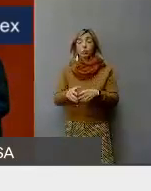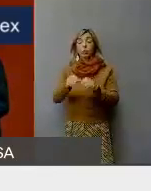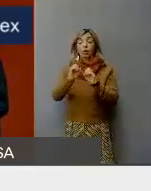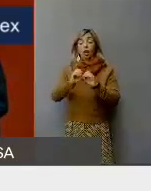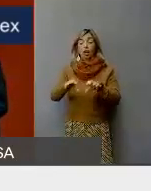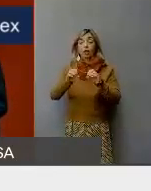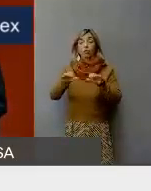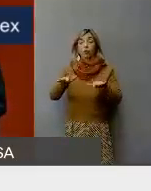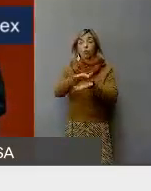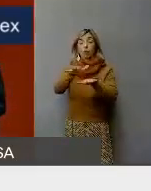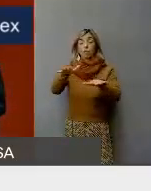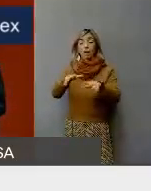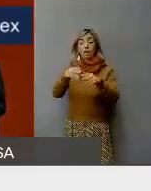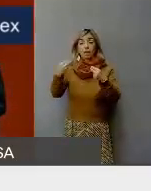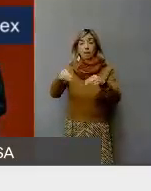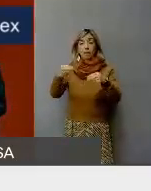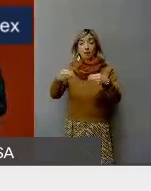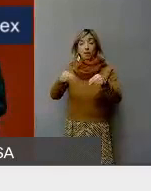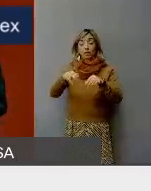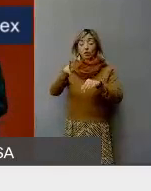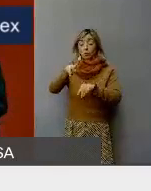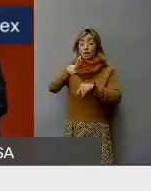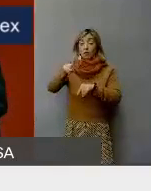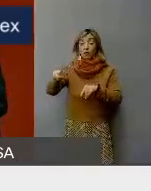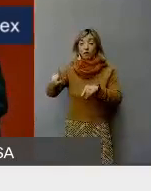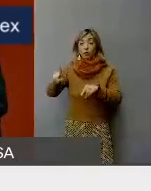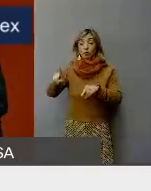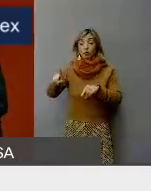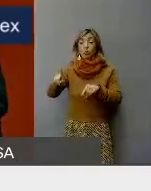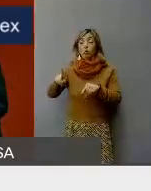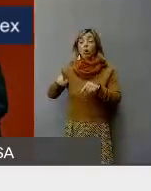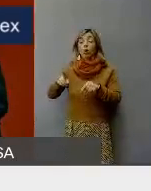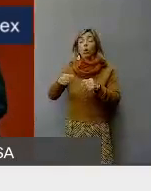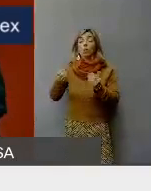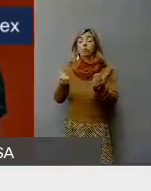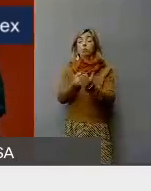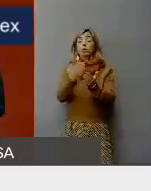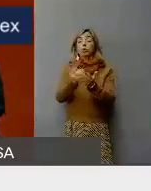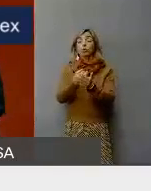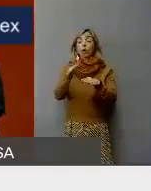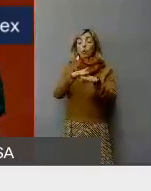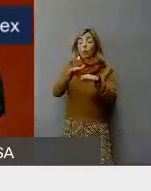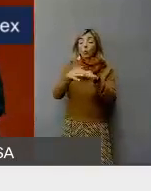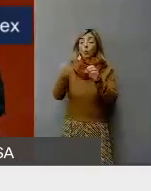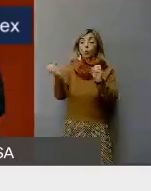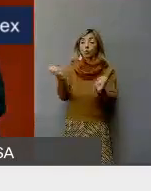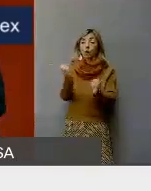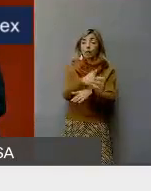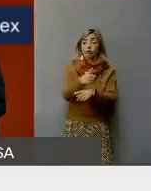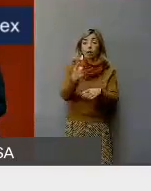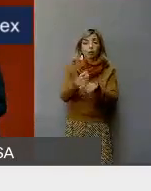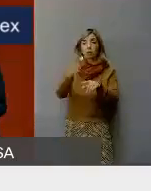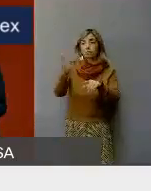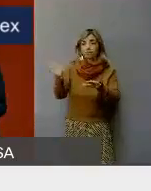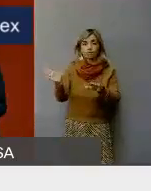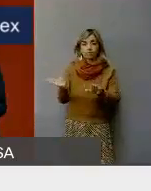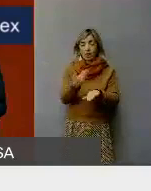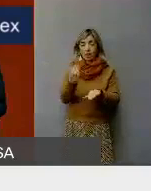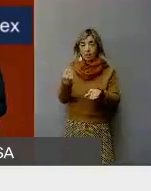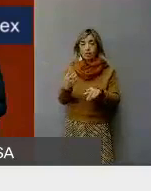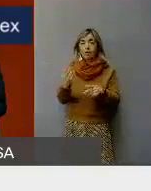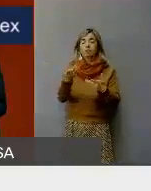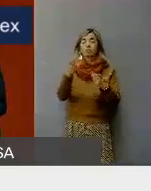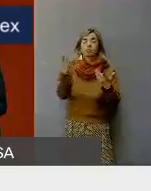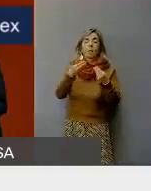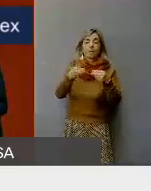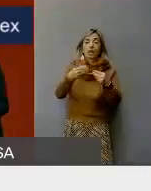particolare prevede la messa al bando a partire dal 2021 dei prodotti usa e getta in plastica tra cui figurano posate e bicchieri e